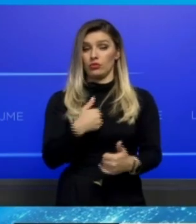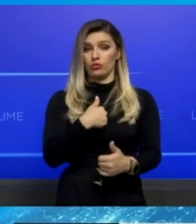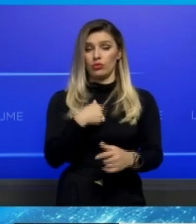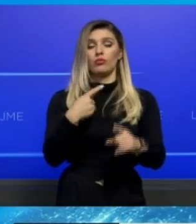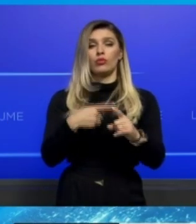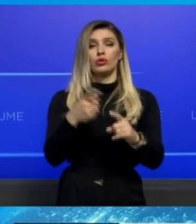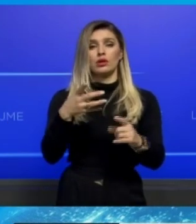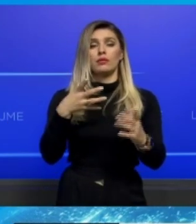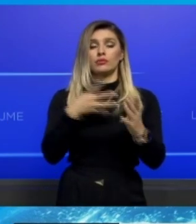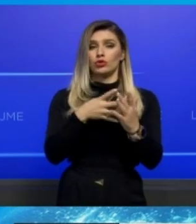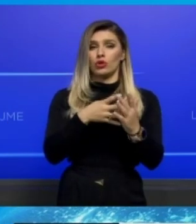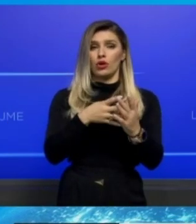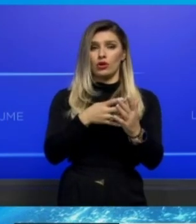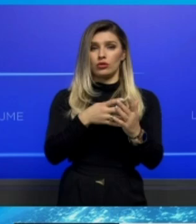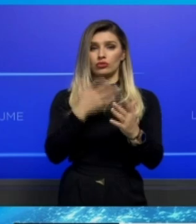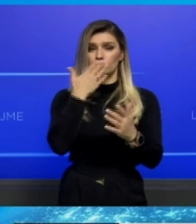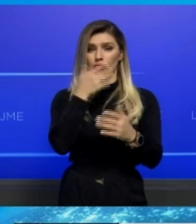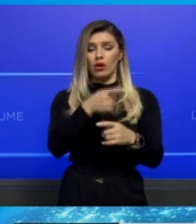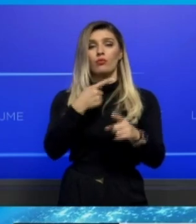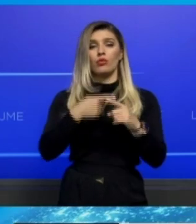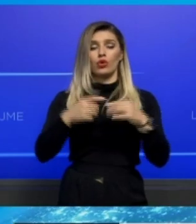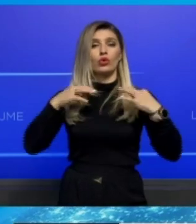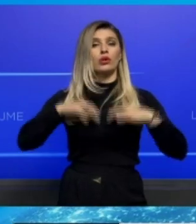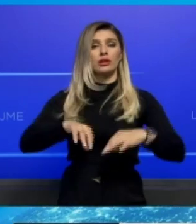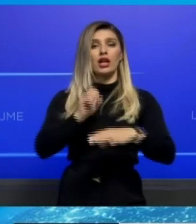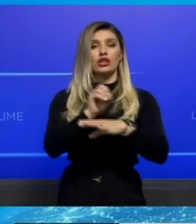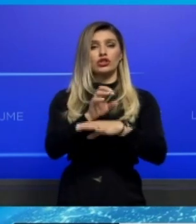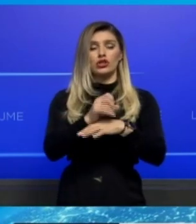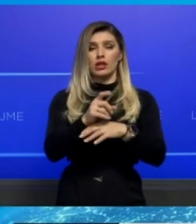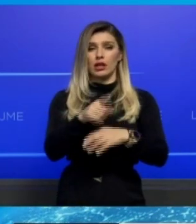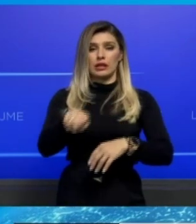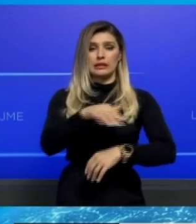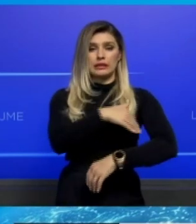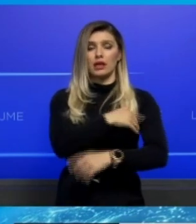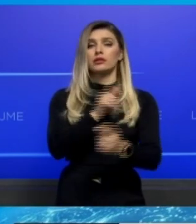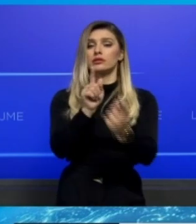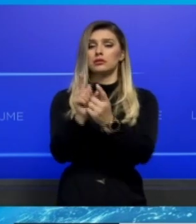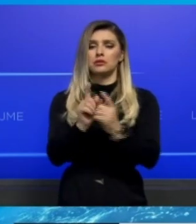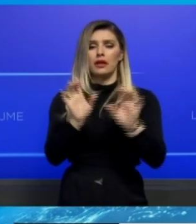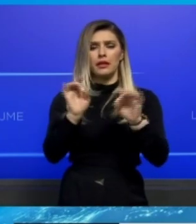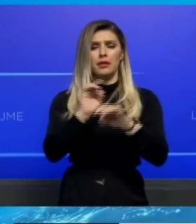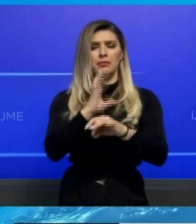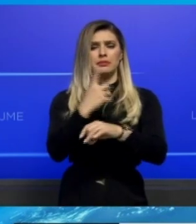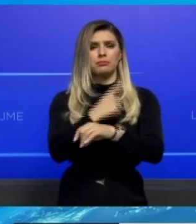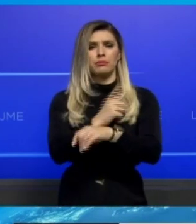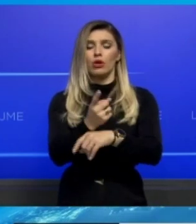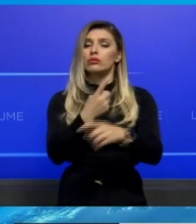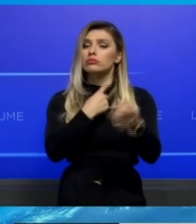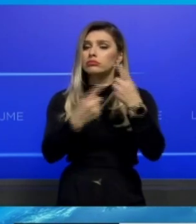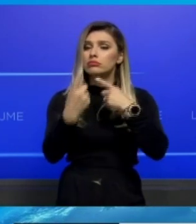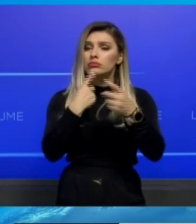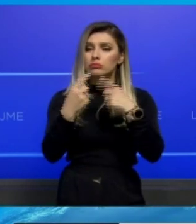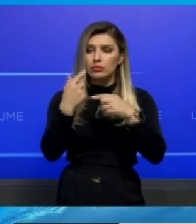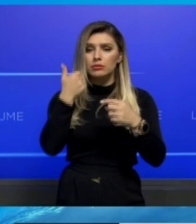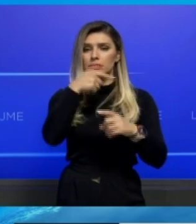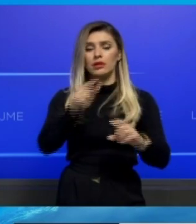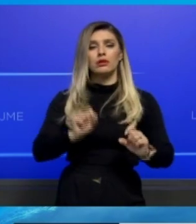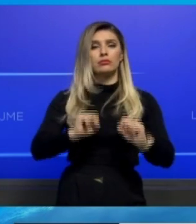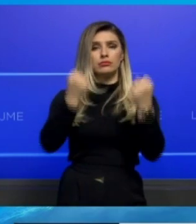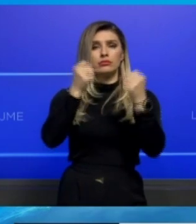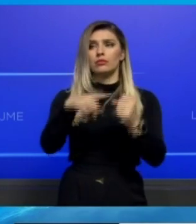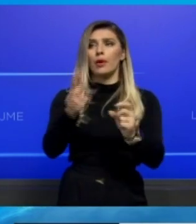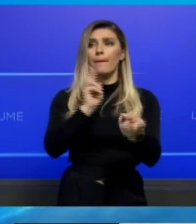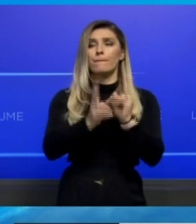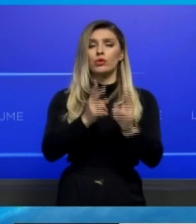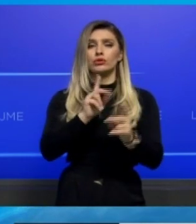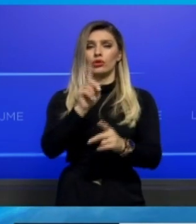psikologën e shkollës e me kryetarët e këshillave të nxënësve, u takuam për 10-15 minuta për arsye ta shfaqim pak nësinë që mësimdhënësit nuk po